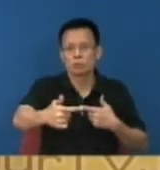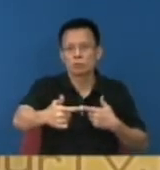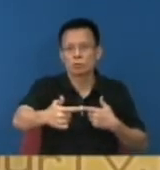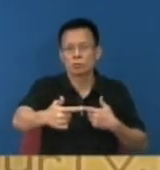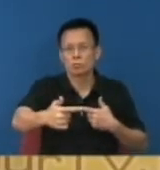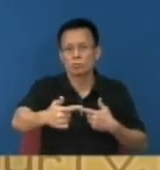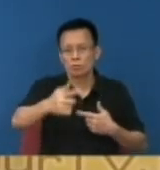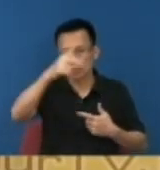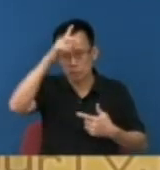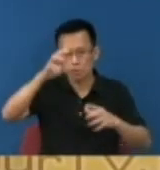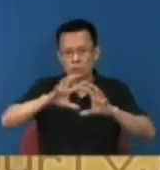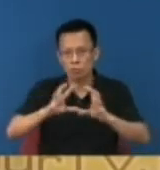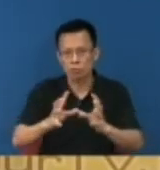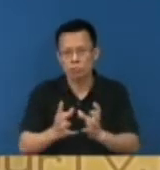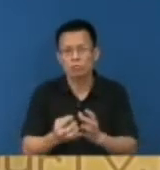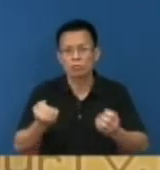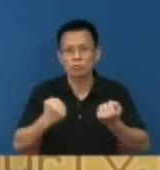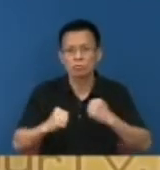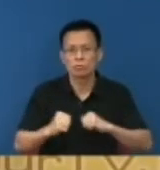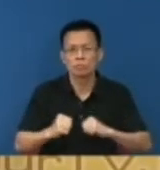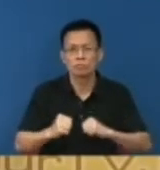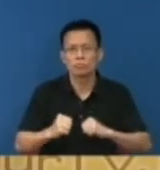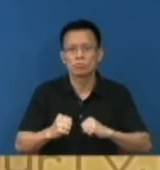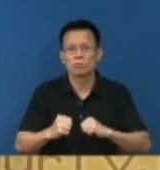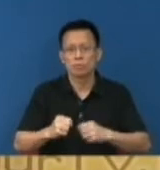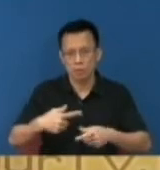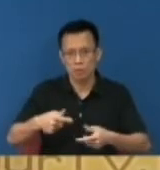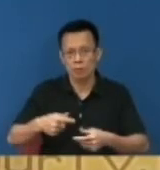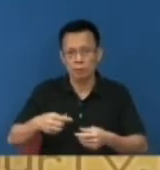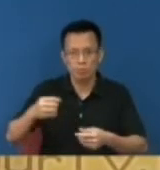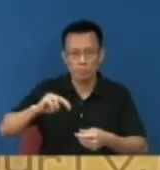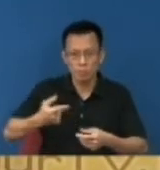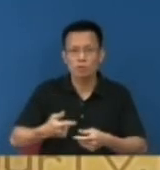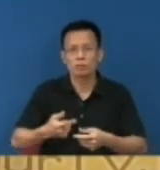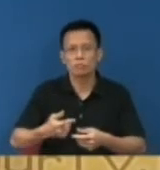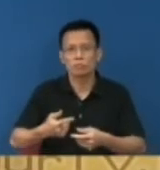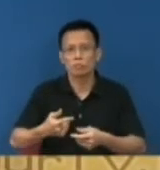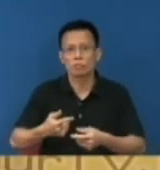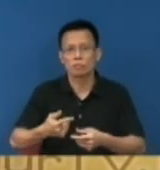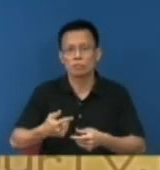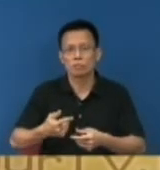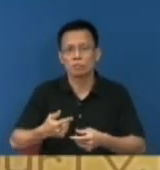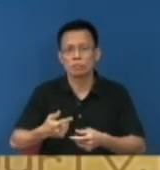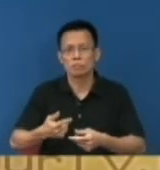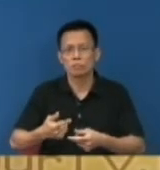政黨活動裏邊已經養成咗一種 careerist， 即係揾份嘢